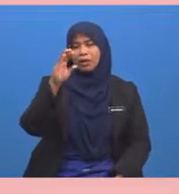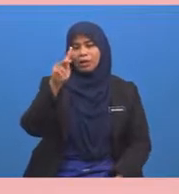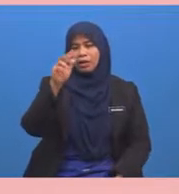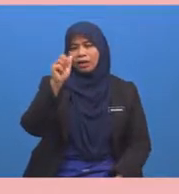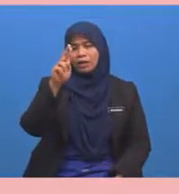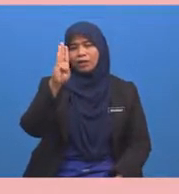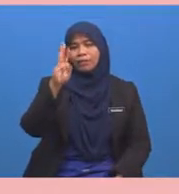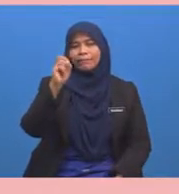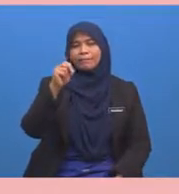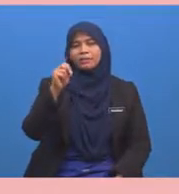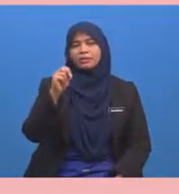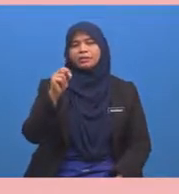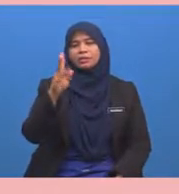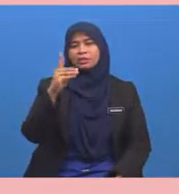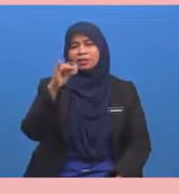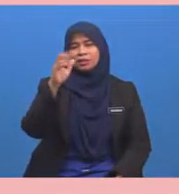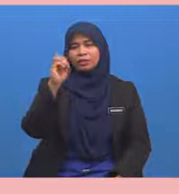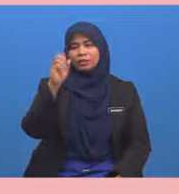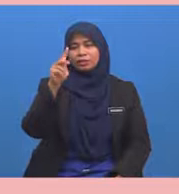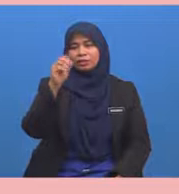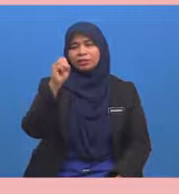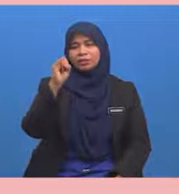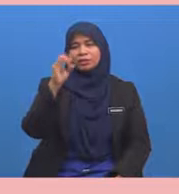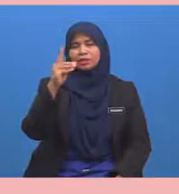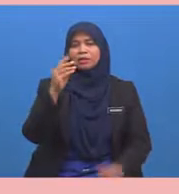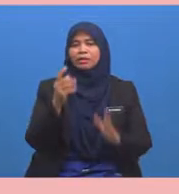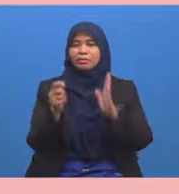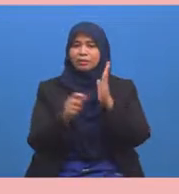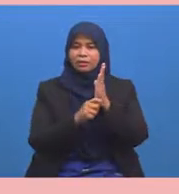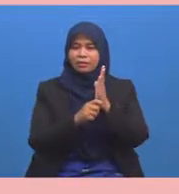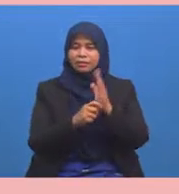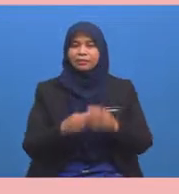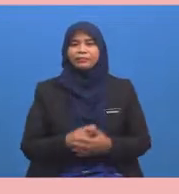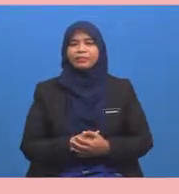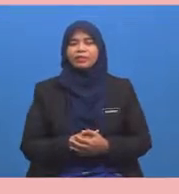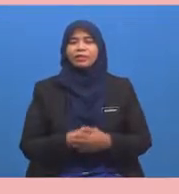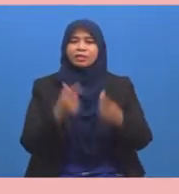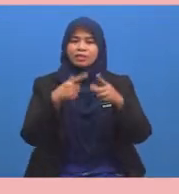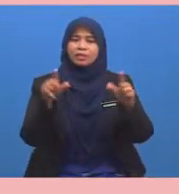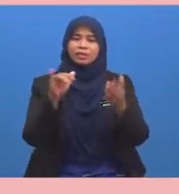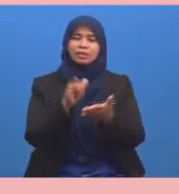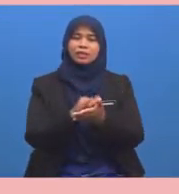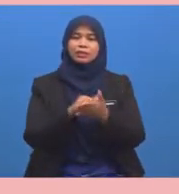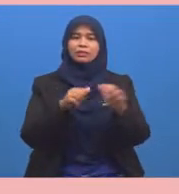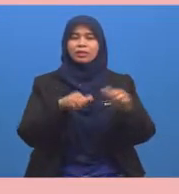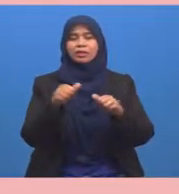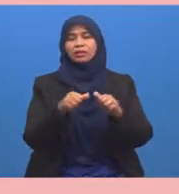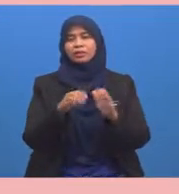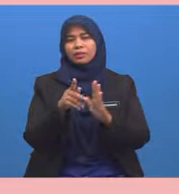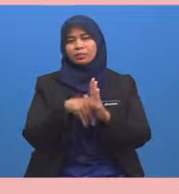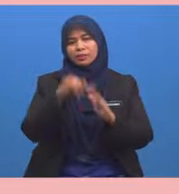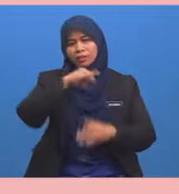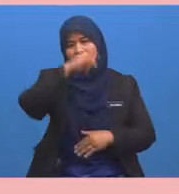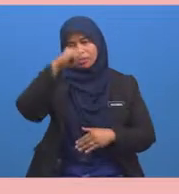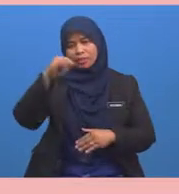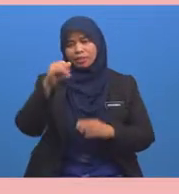dan meningkatkan suhu setempat. Selain itu, aktiviti perindustrian banyak membebaskan